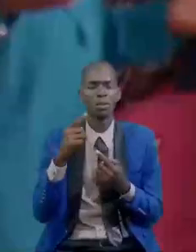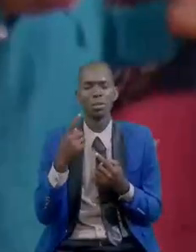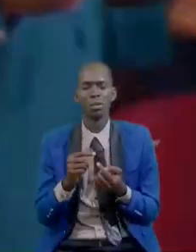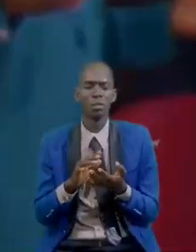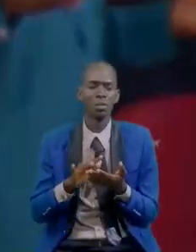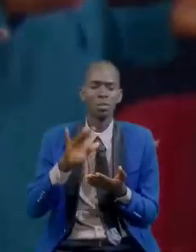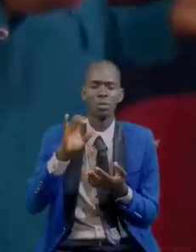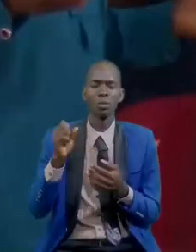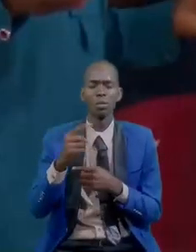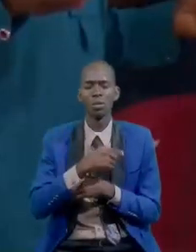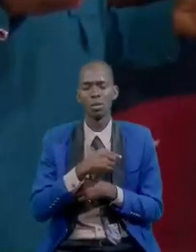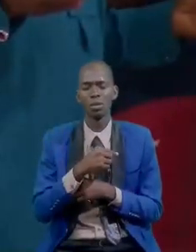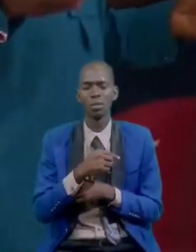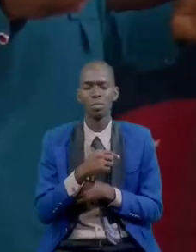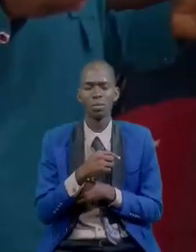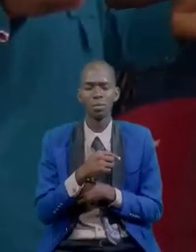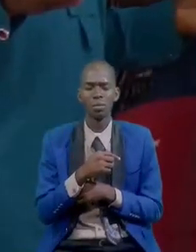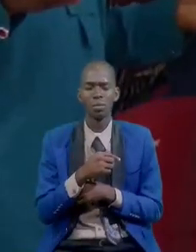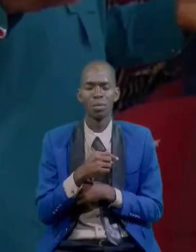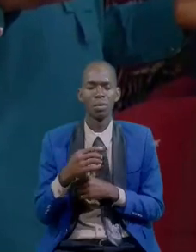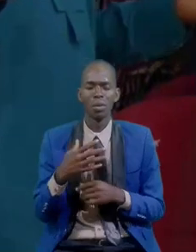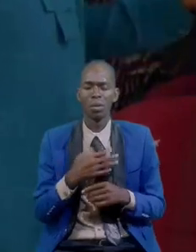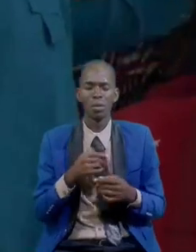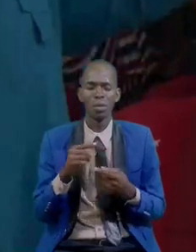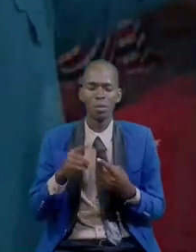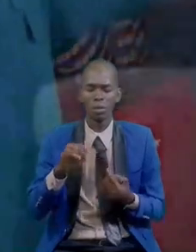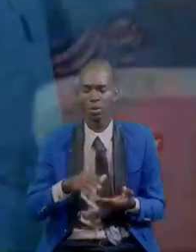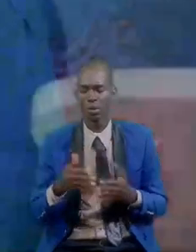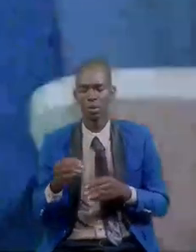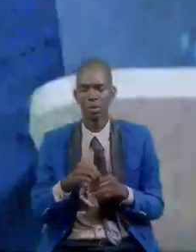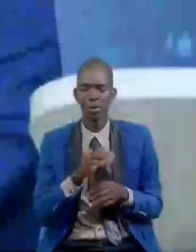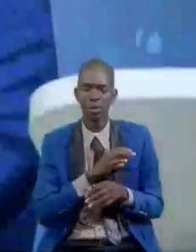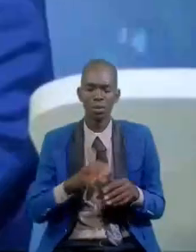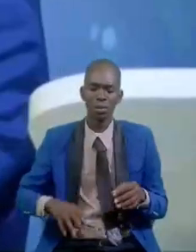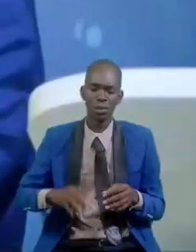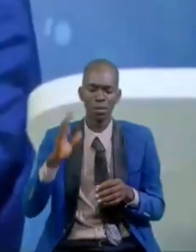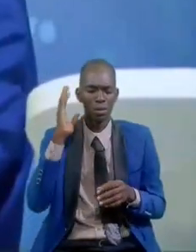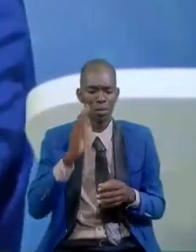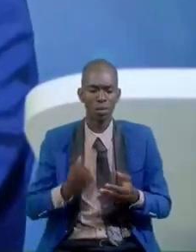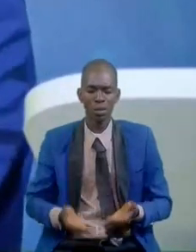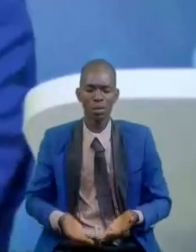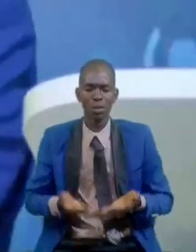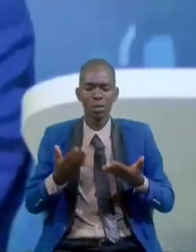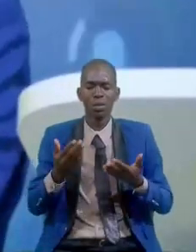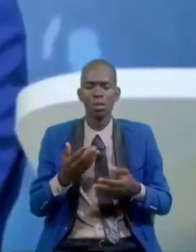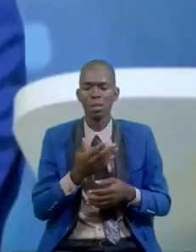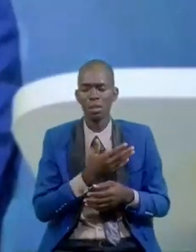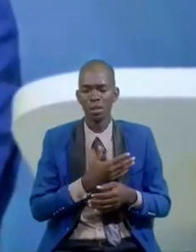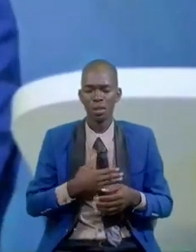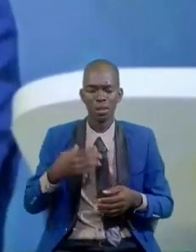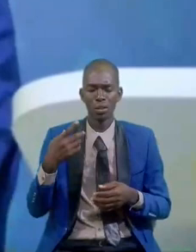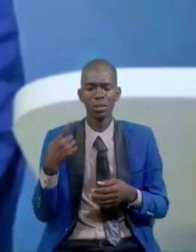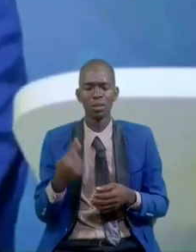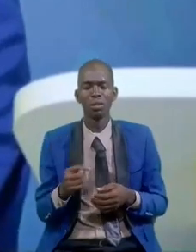jusqu'au jour glorieux. Et quand les morts en Christ ressusciteront et les saints vivants